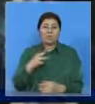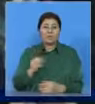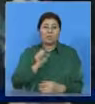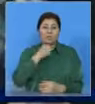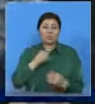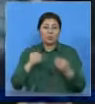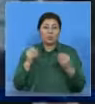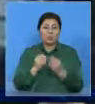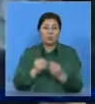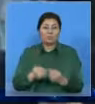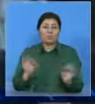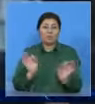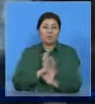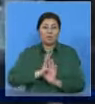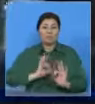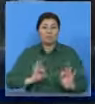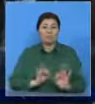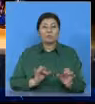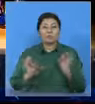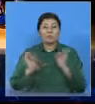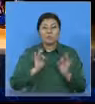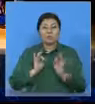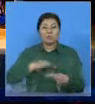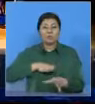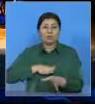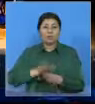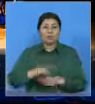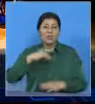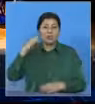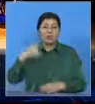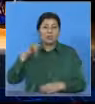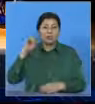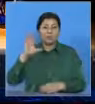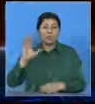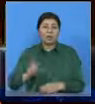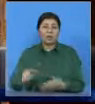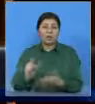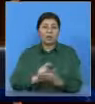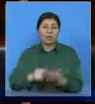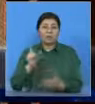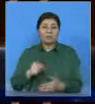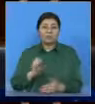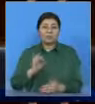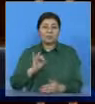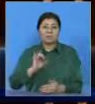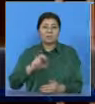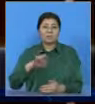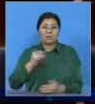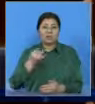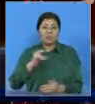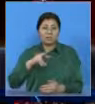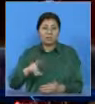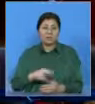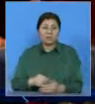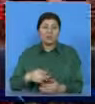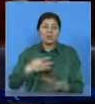аса шығармасы жанды дауыста орындалды. Иісі қазаққа белгілі ақын драматург Исраил Сапарбайдың осынау шығармасын қазақ